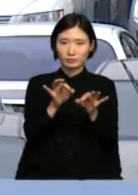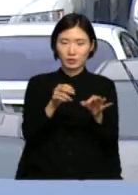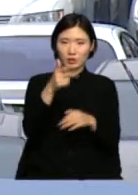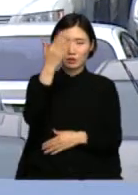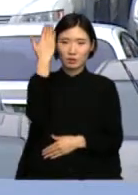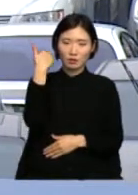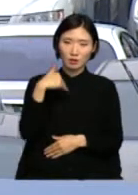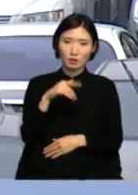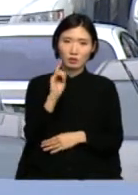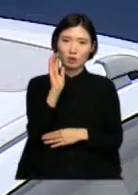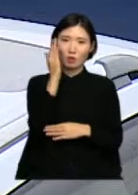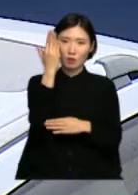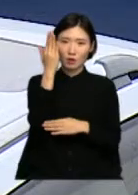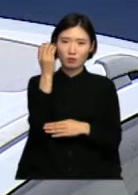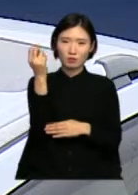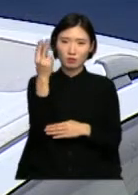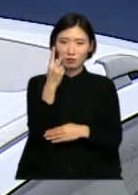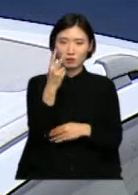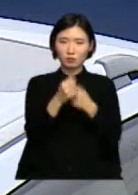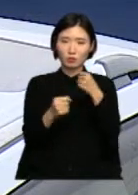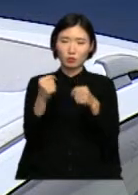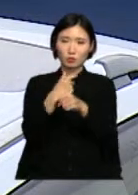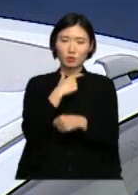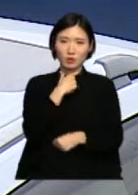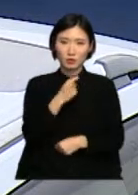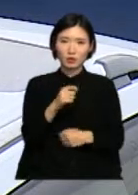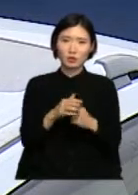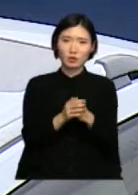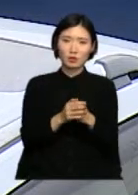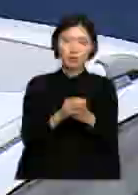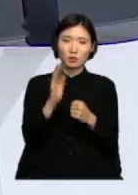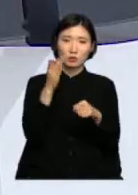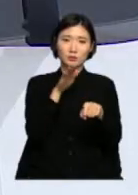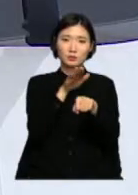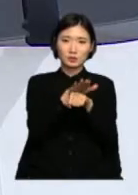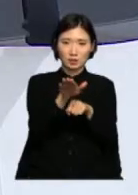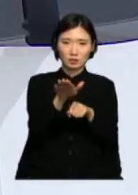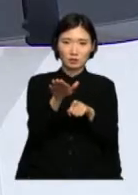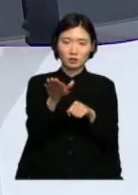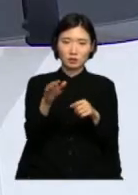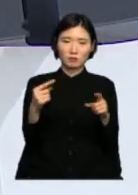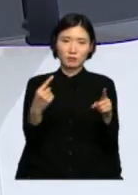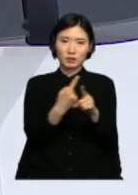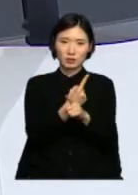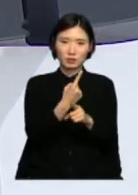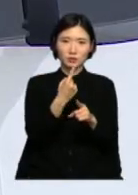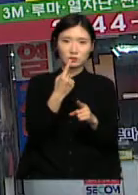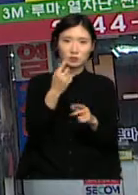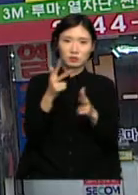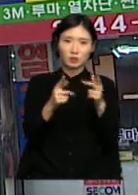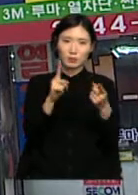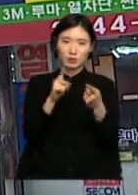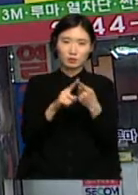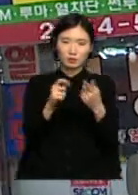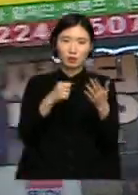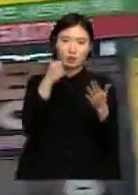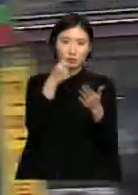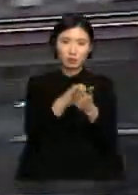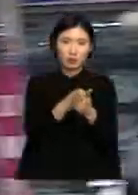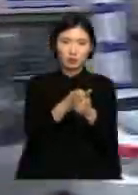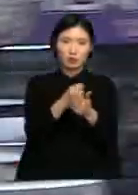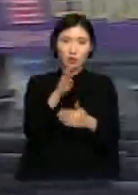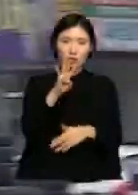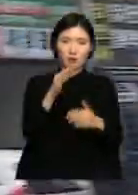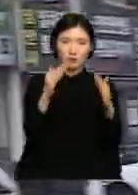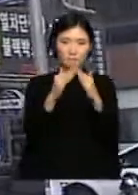왕년의 영광을 꿈꿉니다. 서울시는 이달 장안평 시장 현대화 사업의 구상안을 결정 고시했습니다. 4동의 건물을